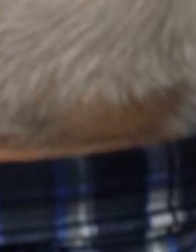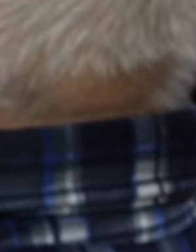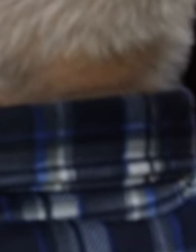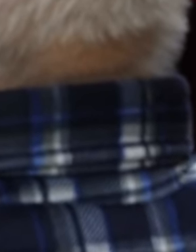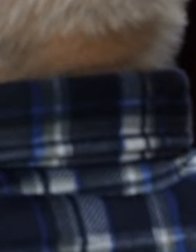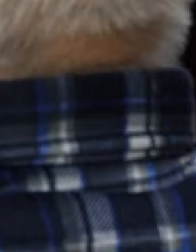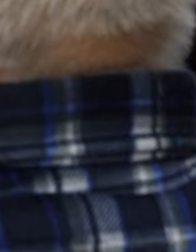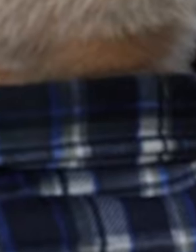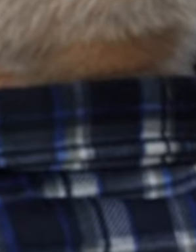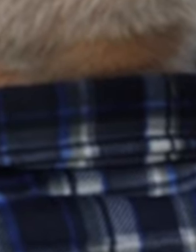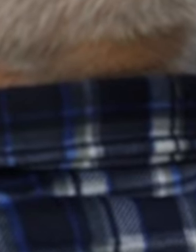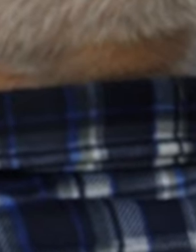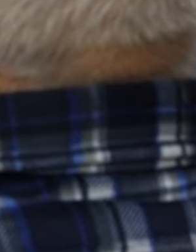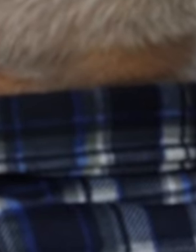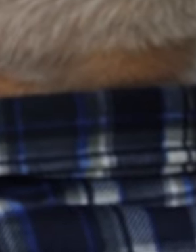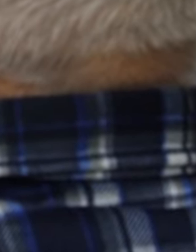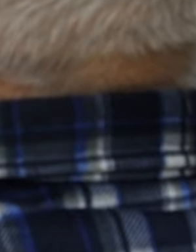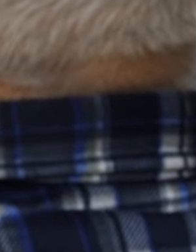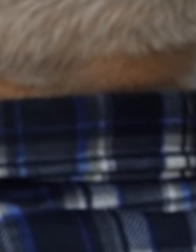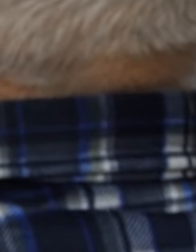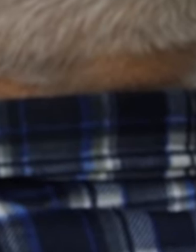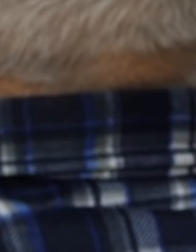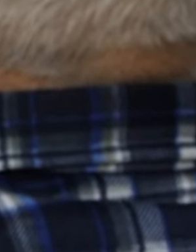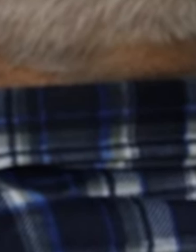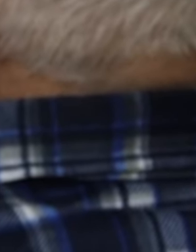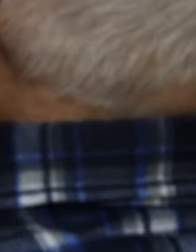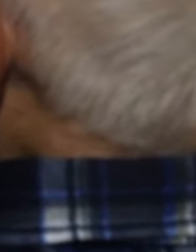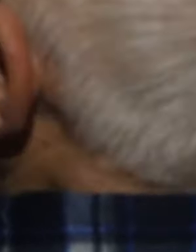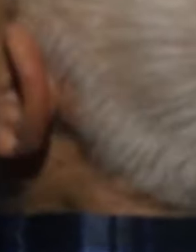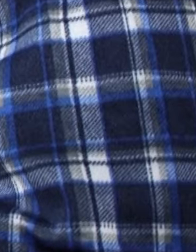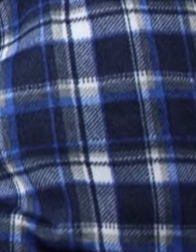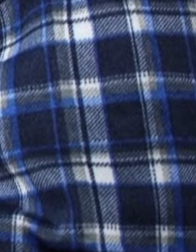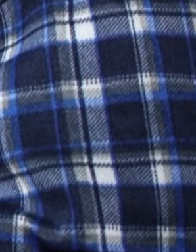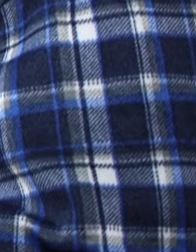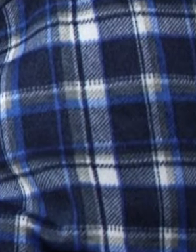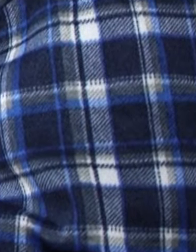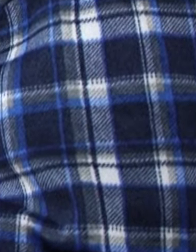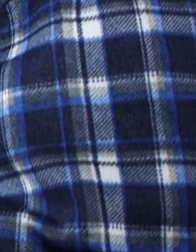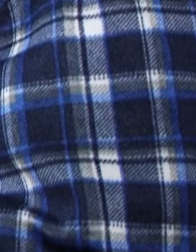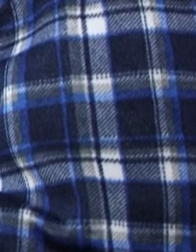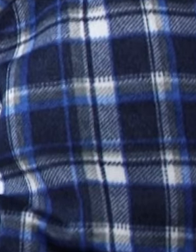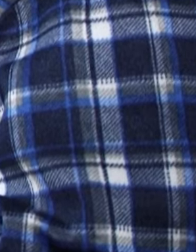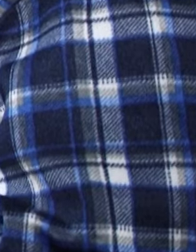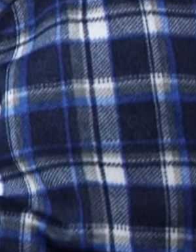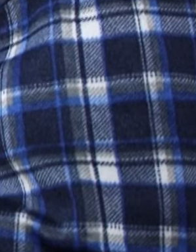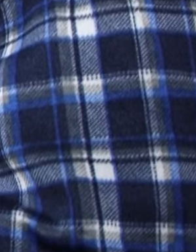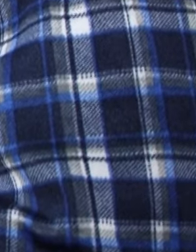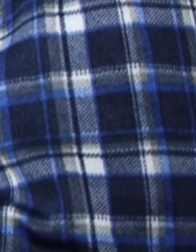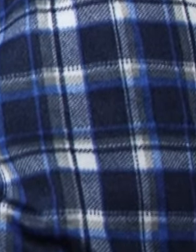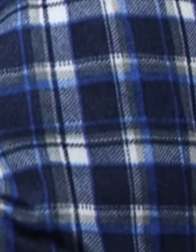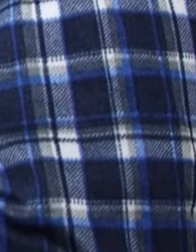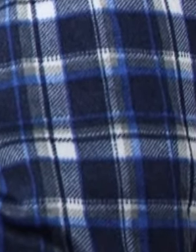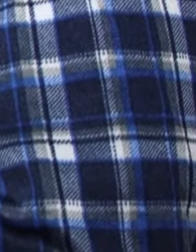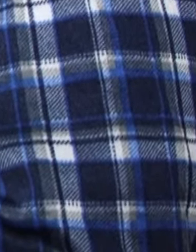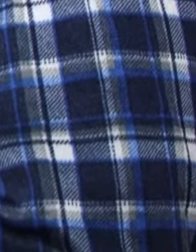занялись обустройством хозяйства. Вначале родилась дочь Валентина, а через несколько лет – Василий и Владимир. Малыши проводили в садике по 6 дней, пока